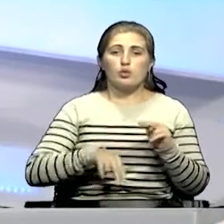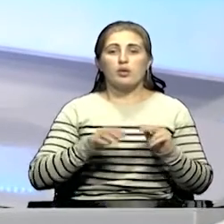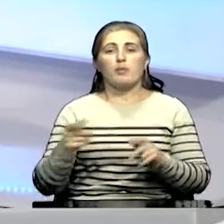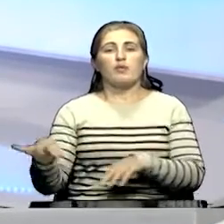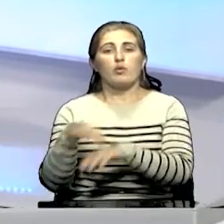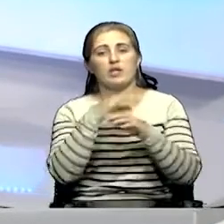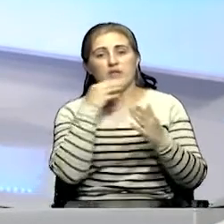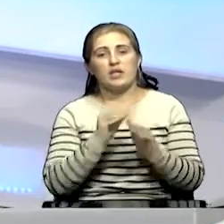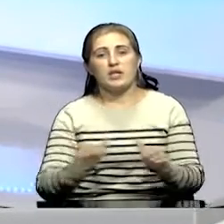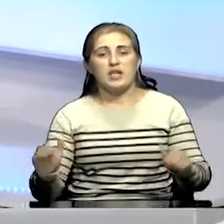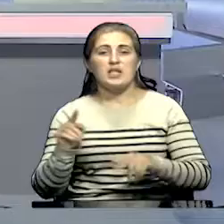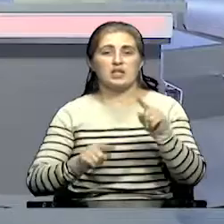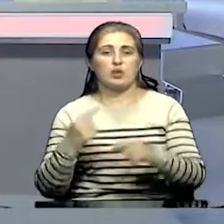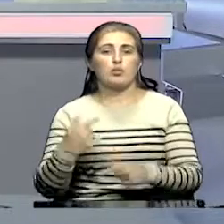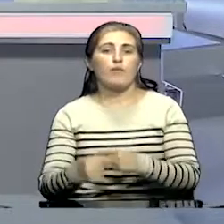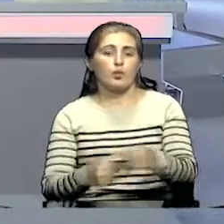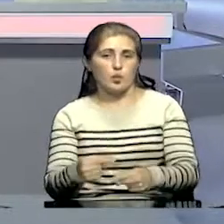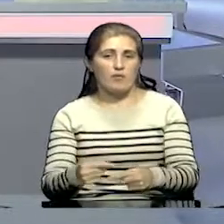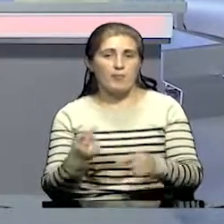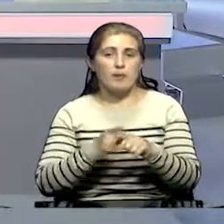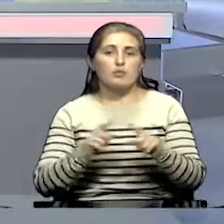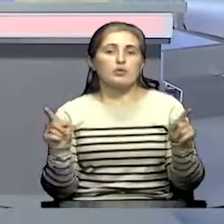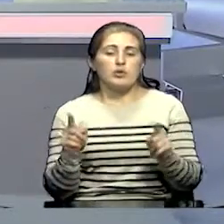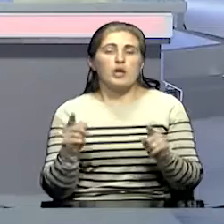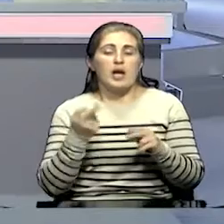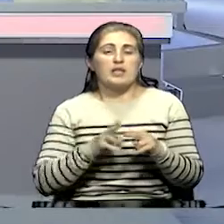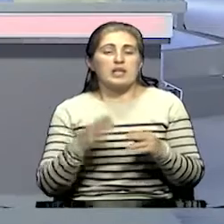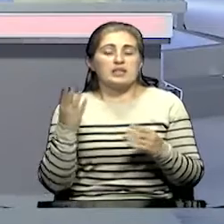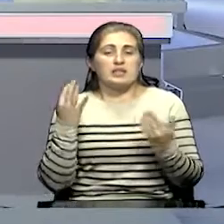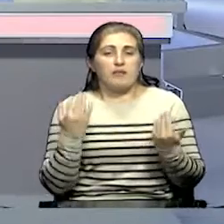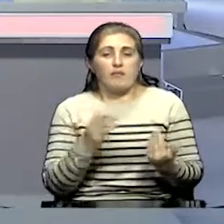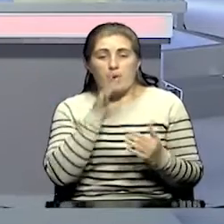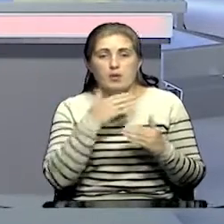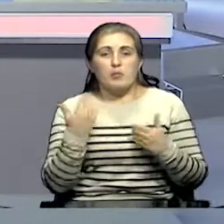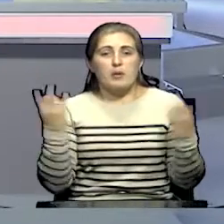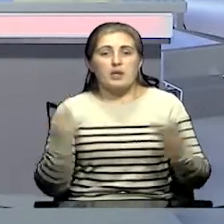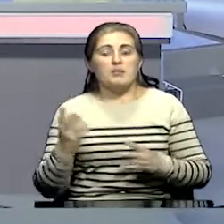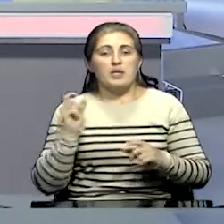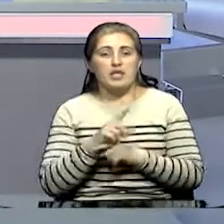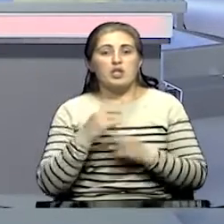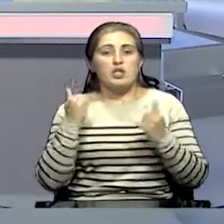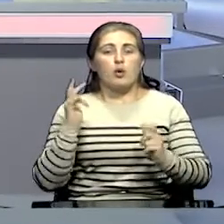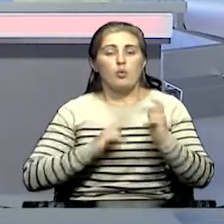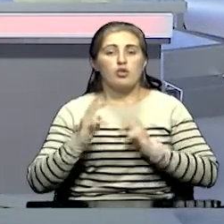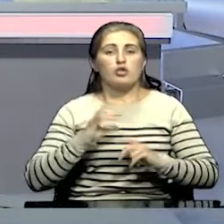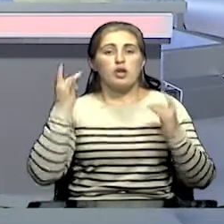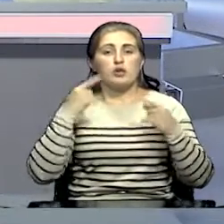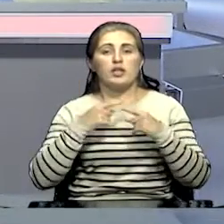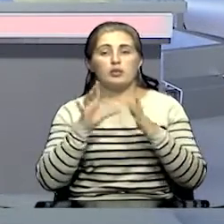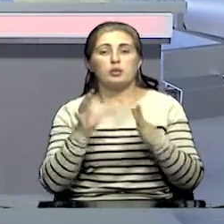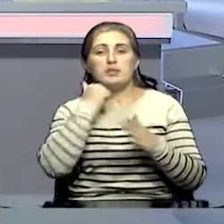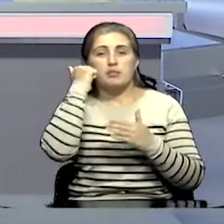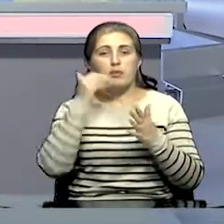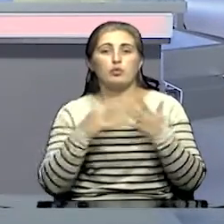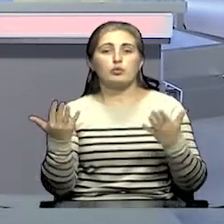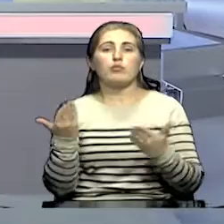детей некоторых звуков конечно видите в ногу со временем это необходимая задача тем более для коль уж и радиоэлектроники спасибо огромное что вы